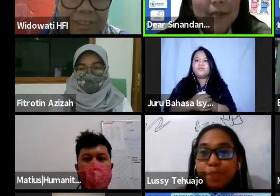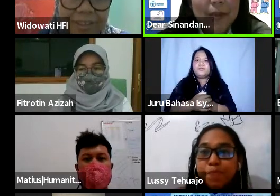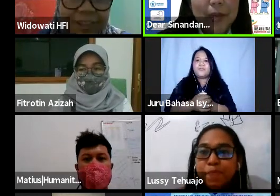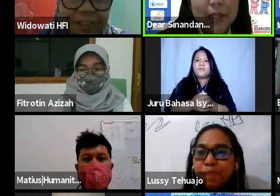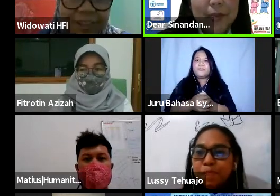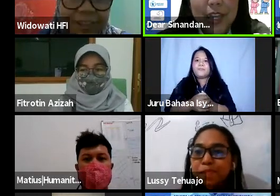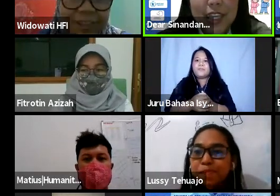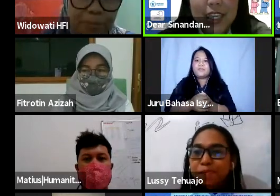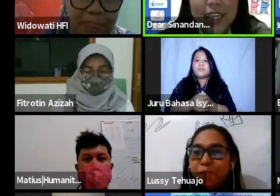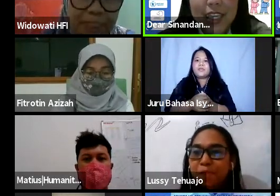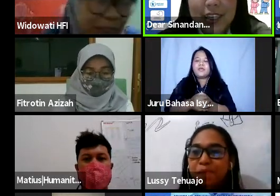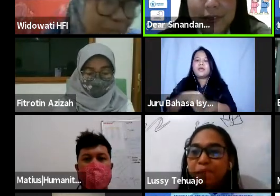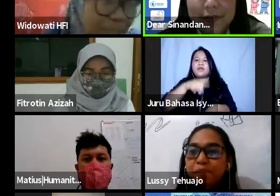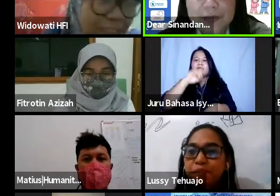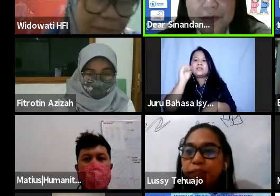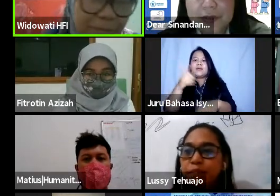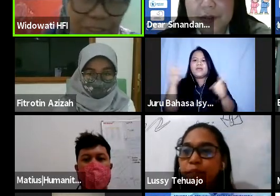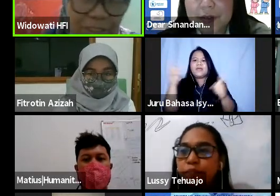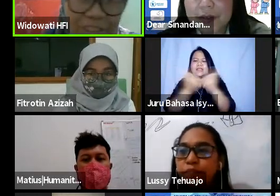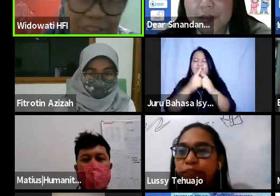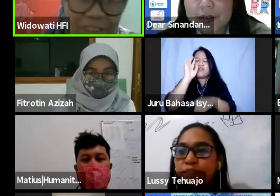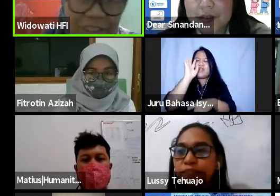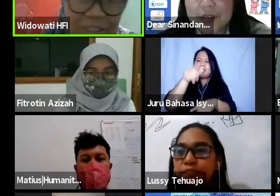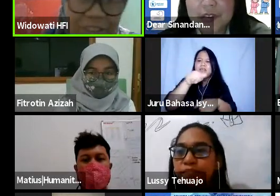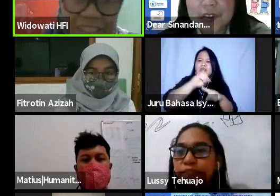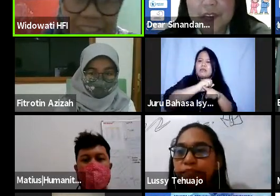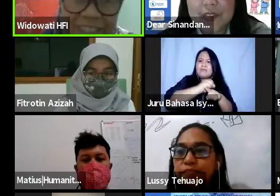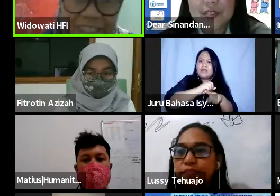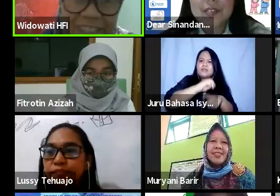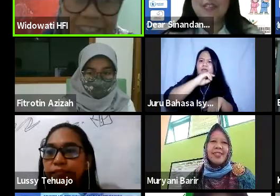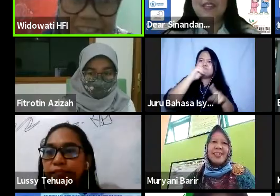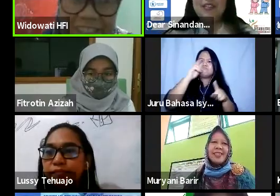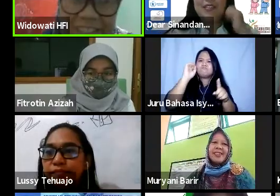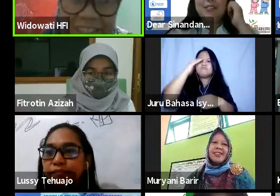Sampai Bertemu Lagi Sampai Ketemu Di pelatihan Berikutnya